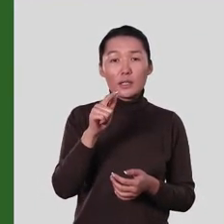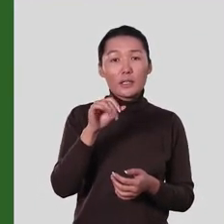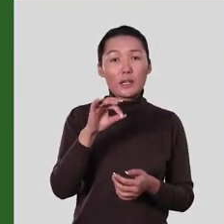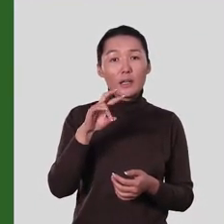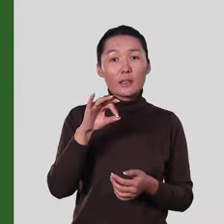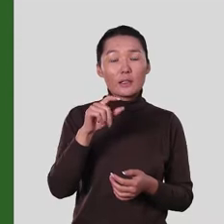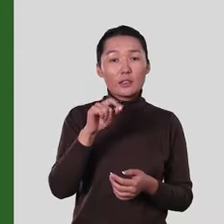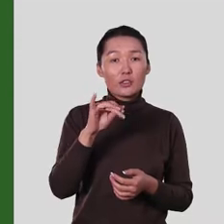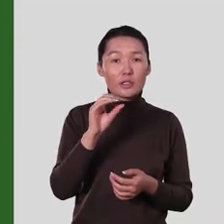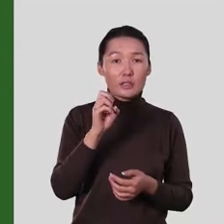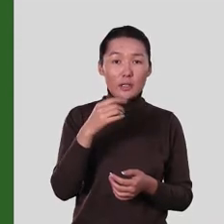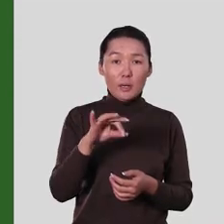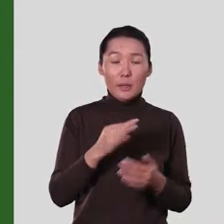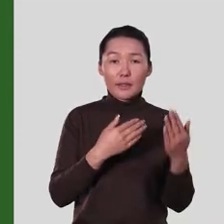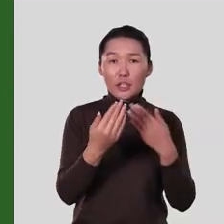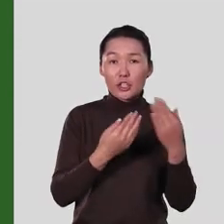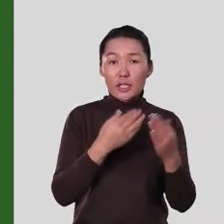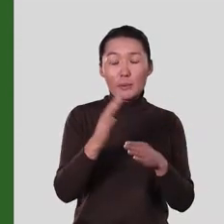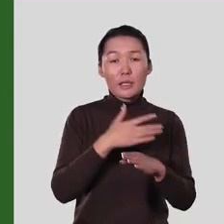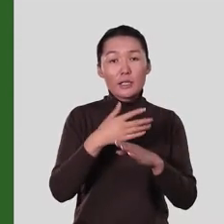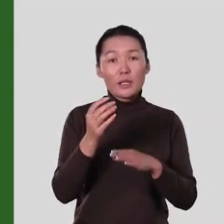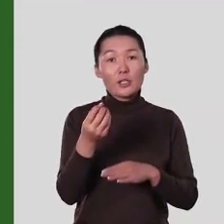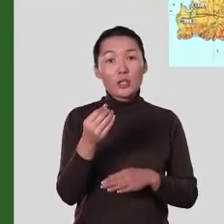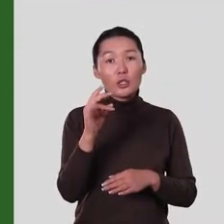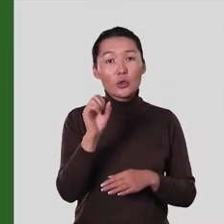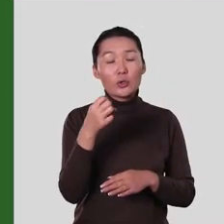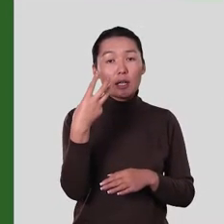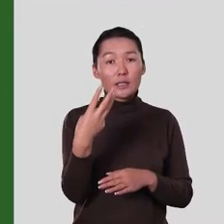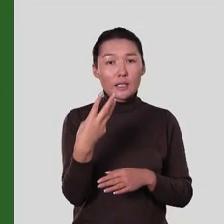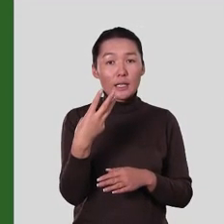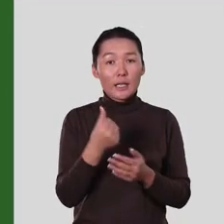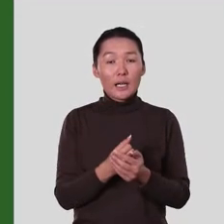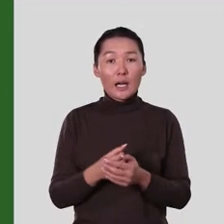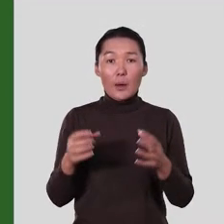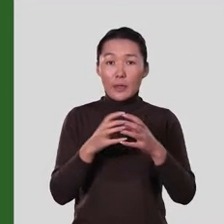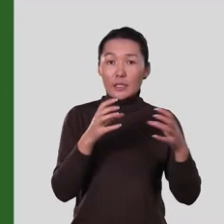отношении подразделяются еще на 3 подрегиона: